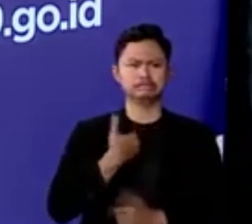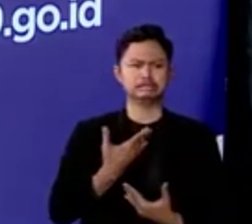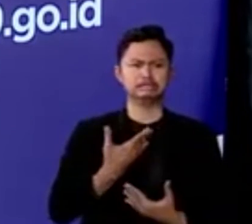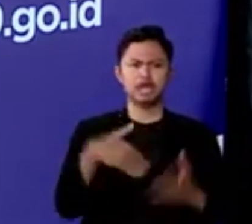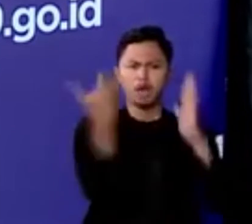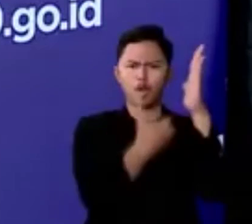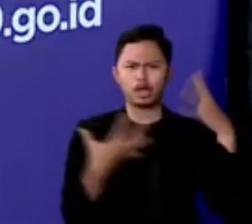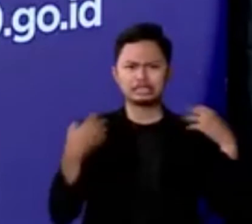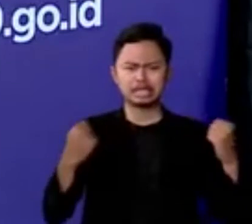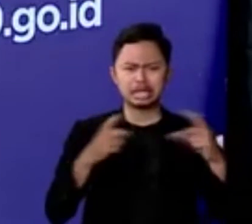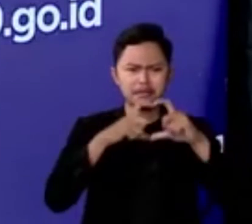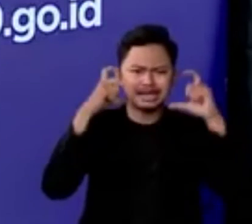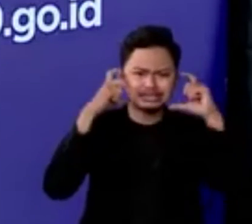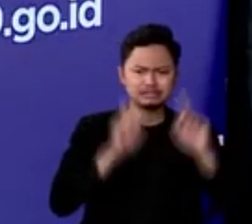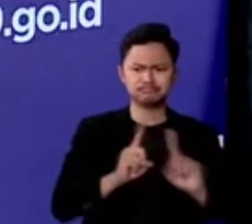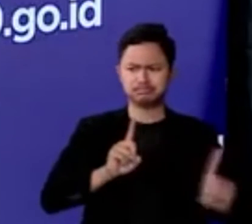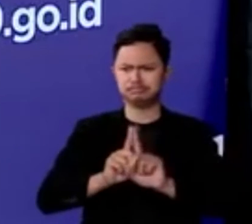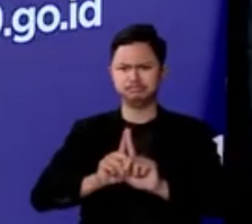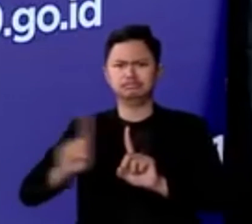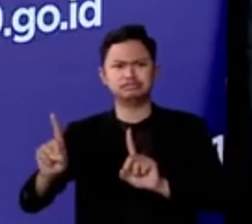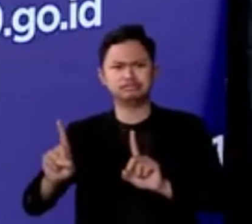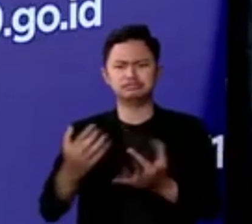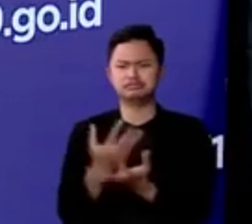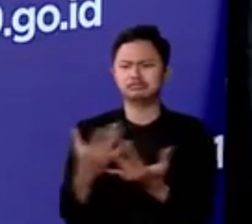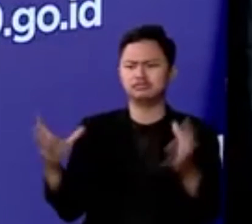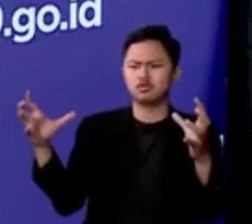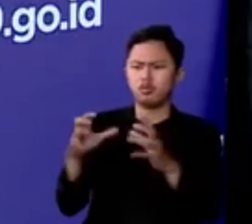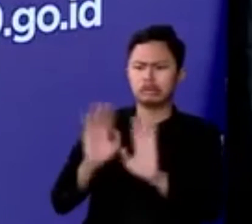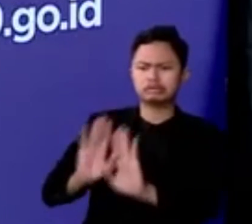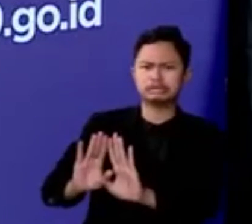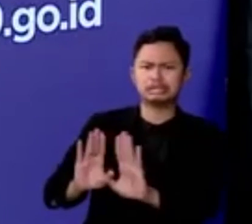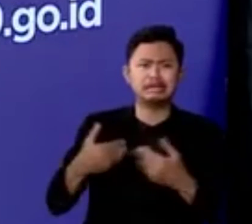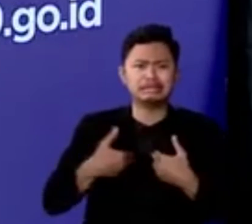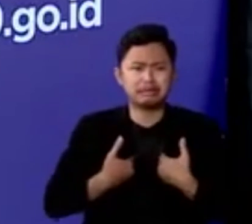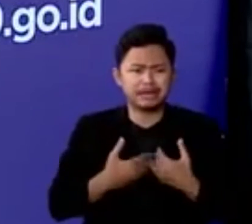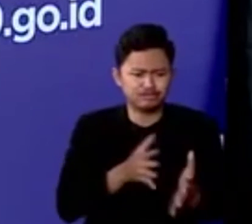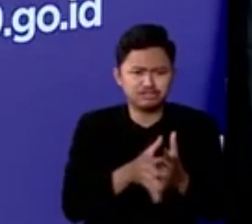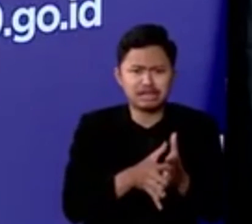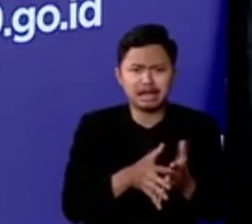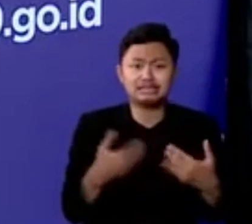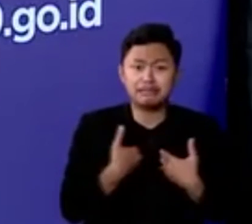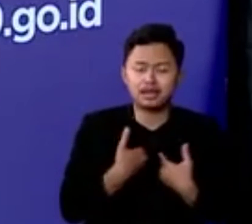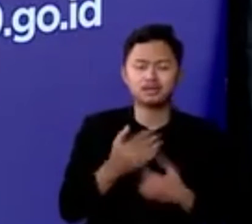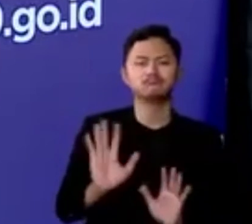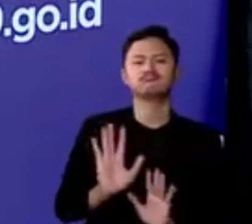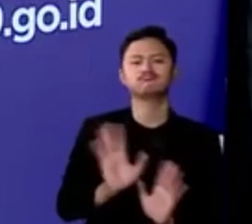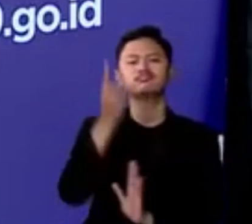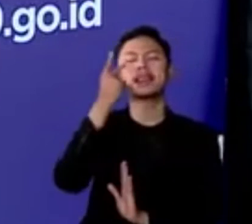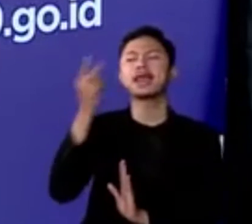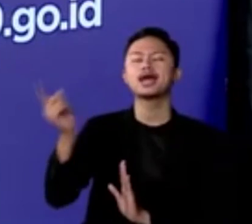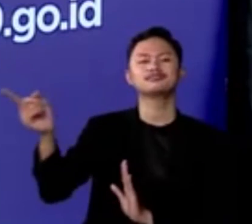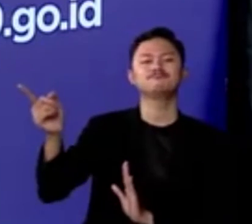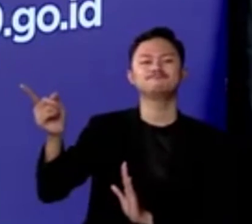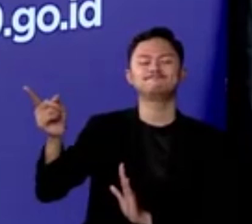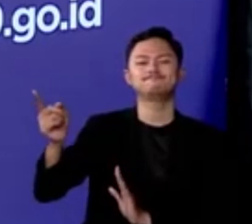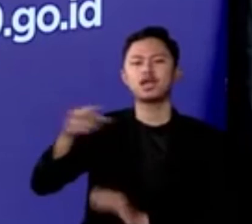agar disiplin dan patuh memakai masker menjaga jarak dan menghindari kerumunan serta mencuci tangan belum sebanding dengan beratnya